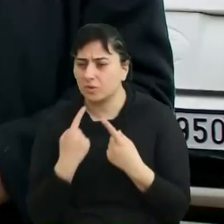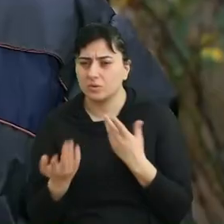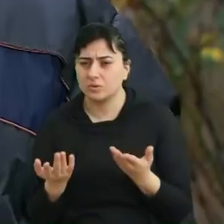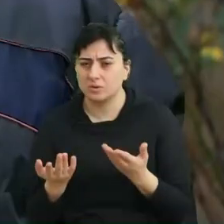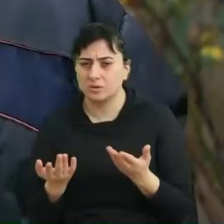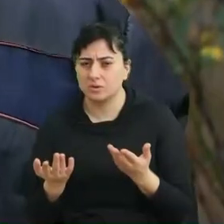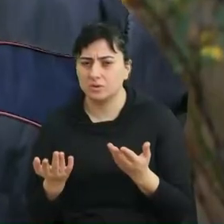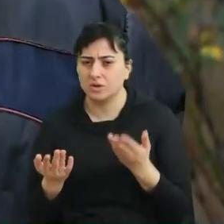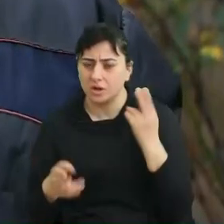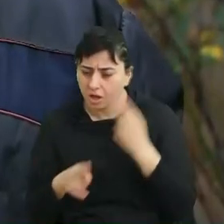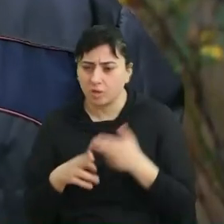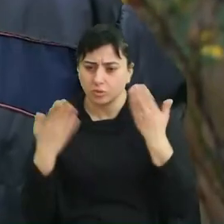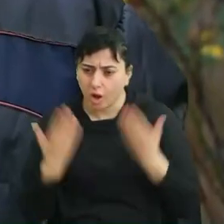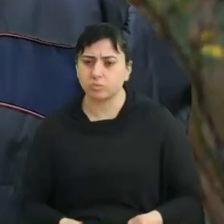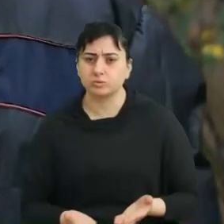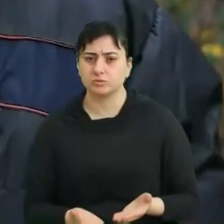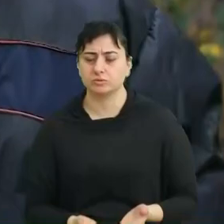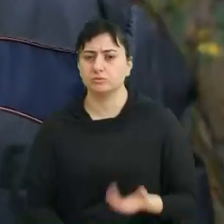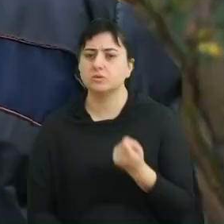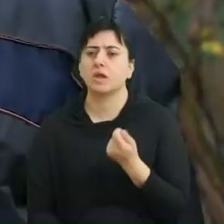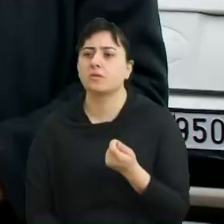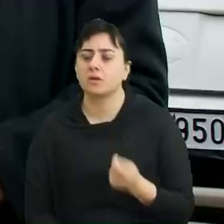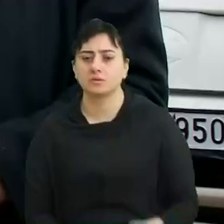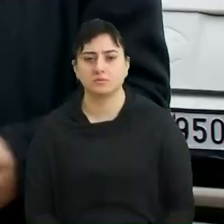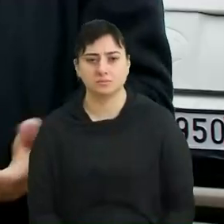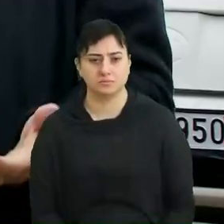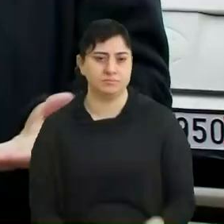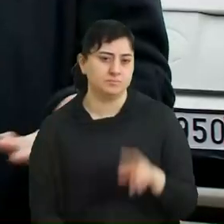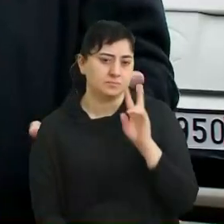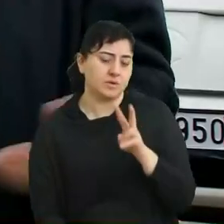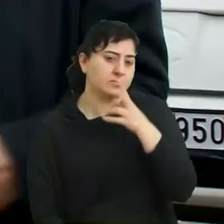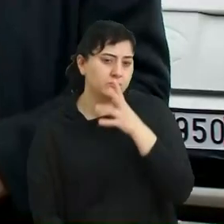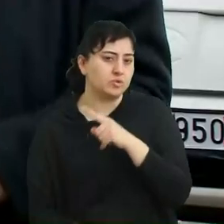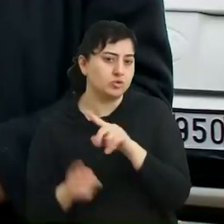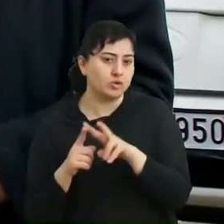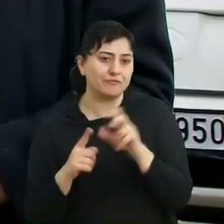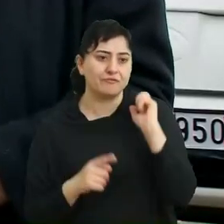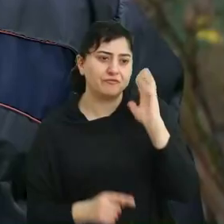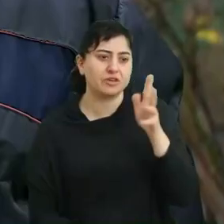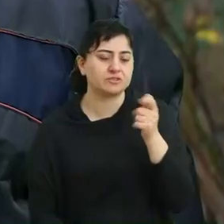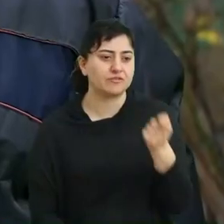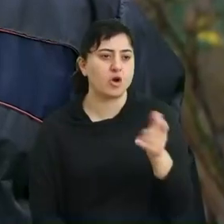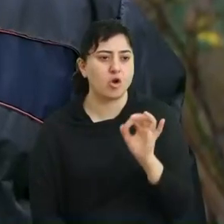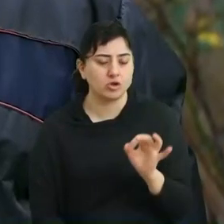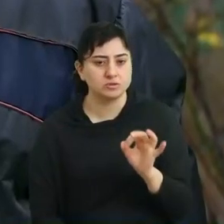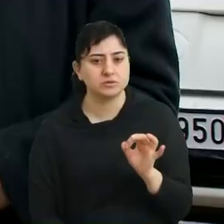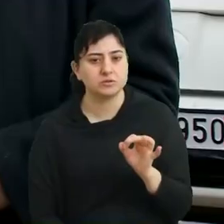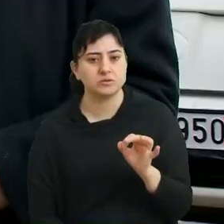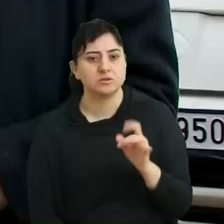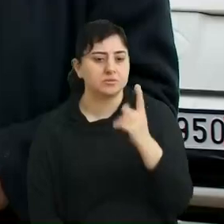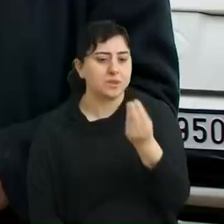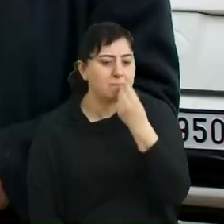konuşuyorsunuz kardeşim? Hemen kabul edin. Ne kadar veriyorlarmış? Vallahi Nurhan fazla verecekler dedi. Bir